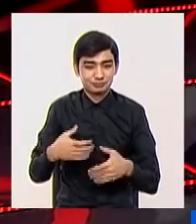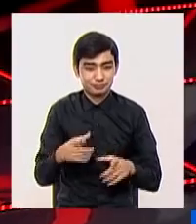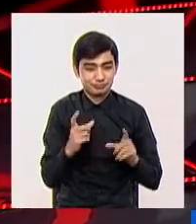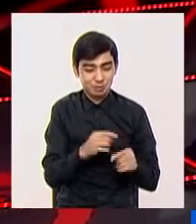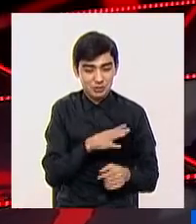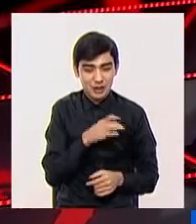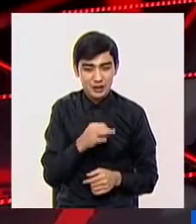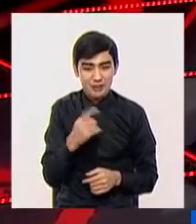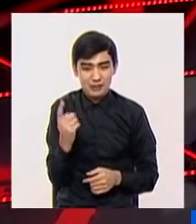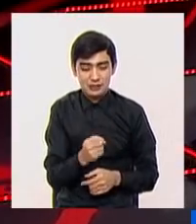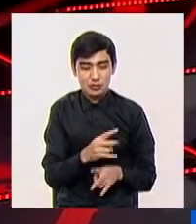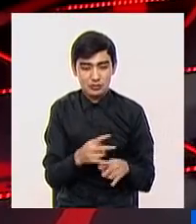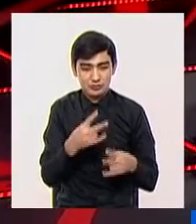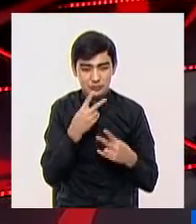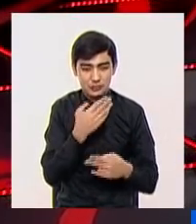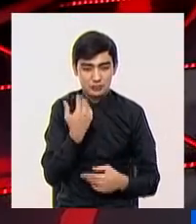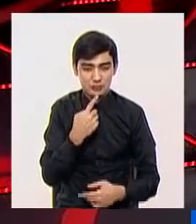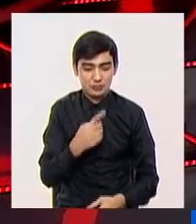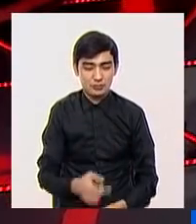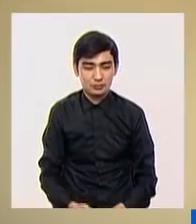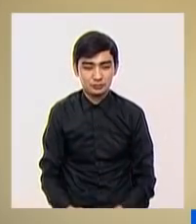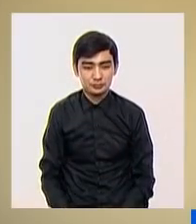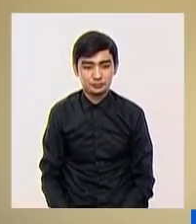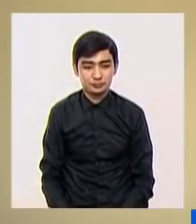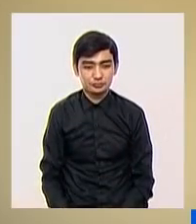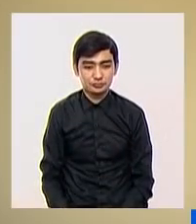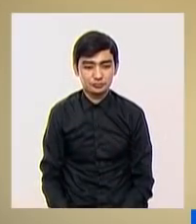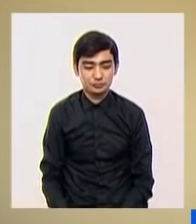соң оның бір апта көрінбегенін айтады.